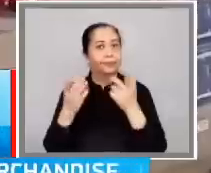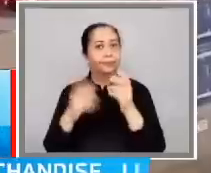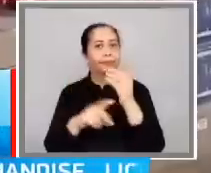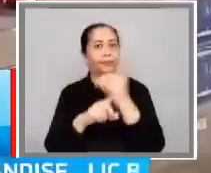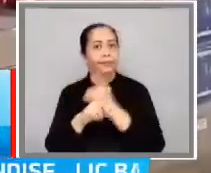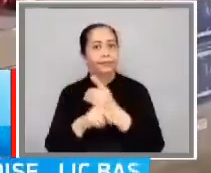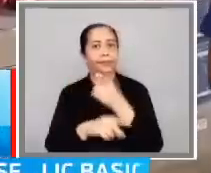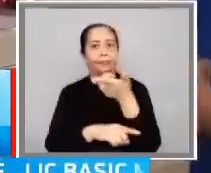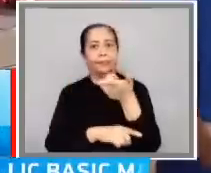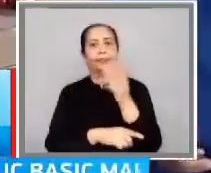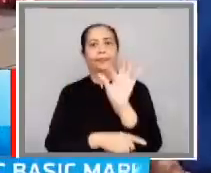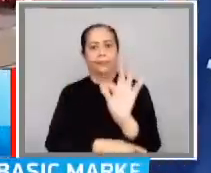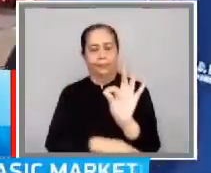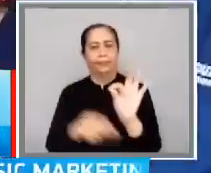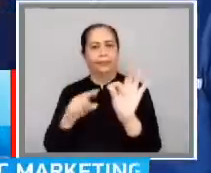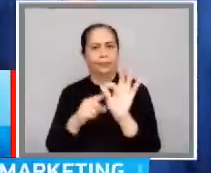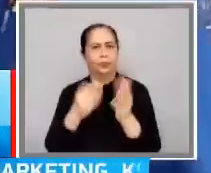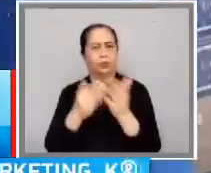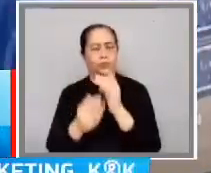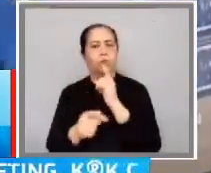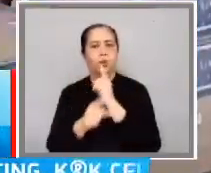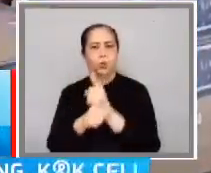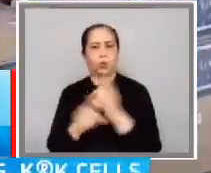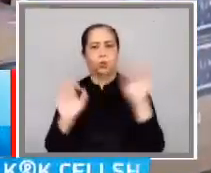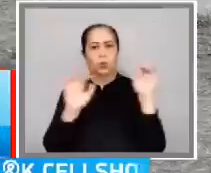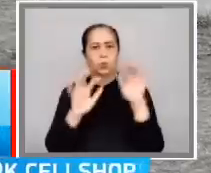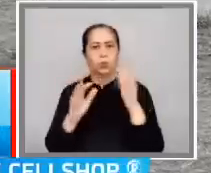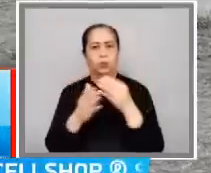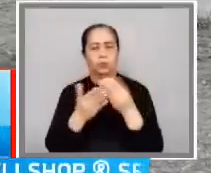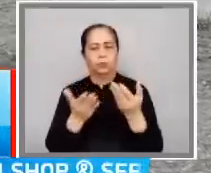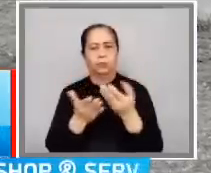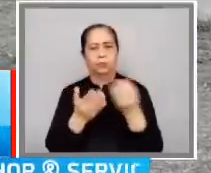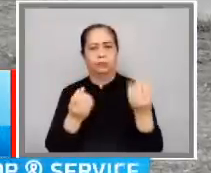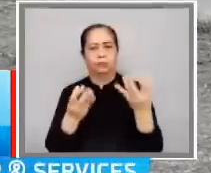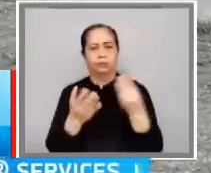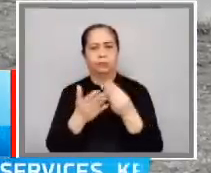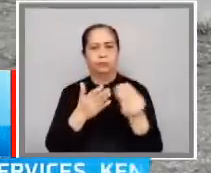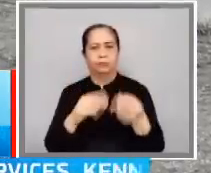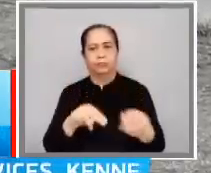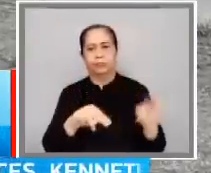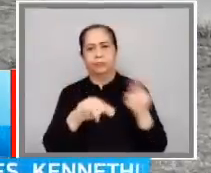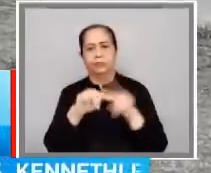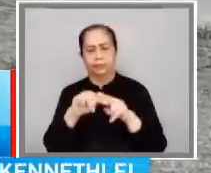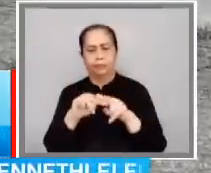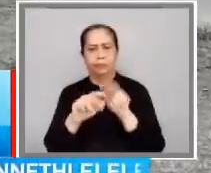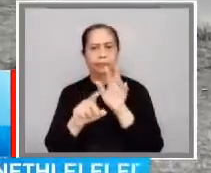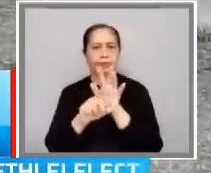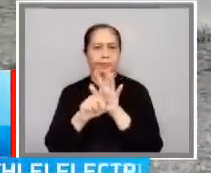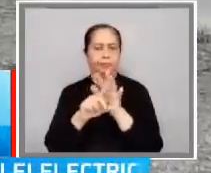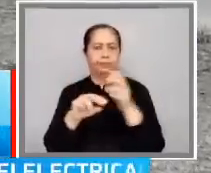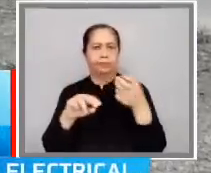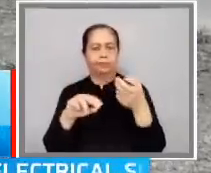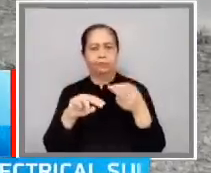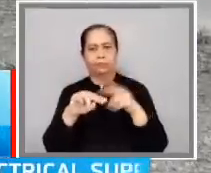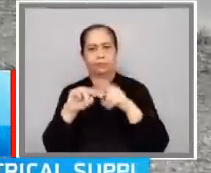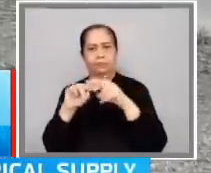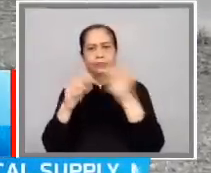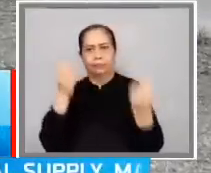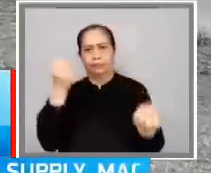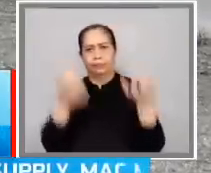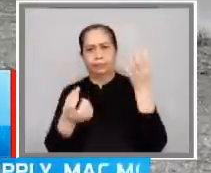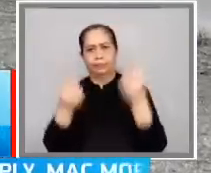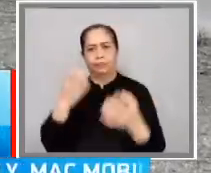December 29 ay halos sigurado raw yung mga nagtitinda rito na tataas ang presyo ng mga patito. Samantala,